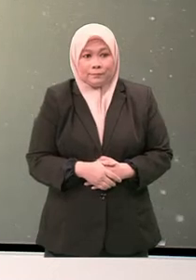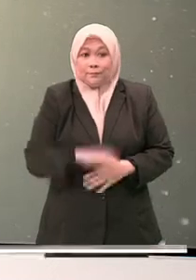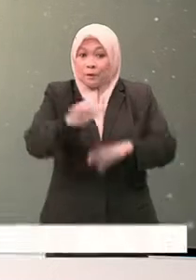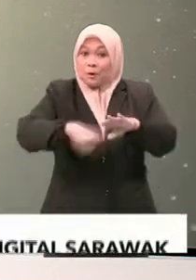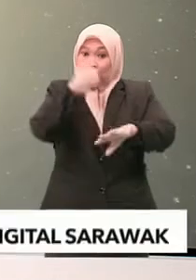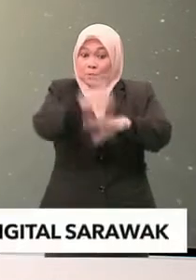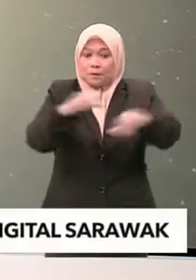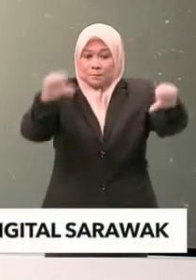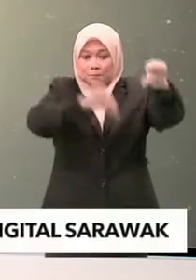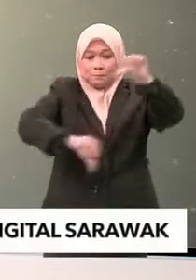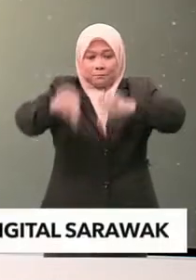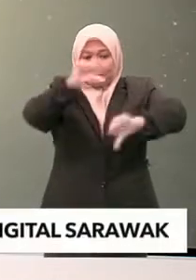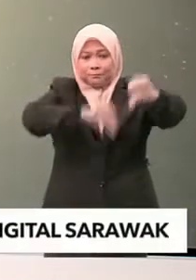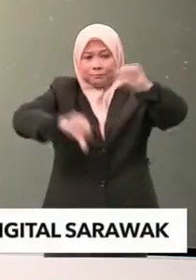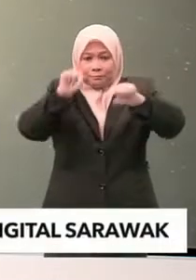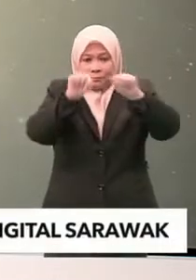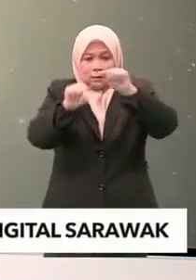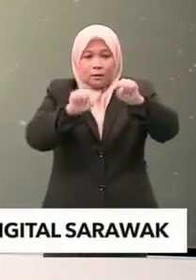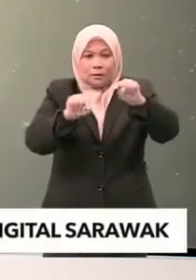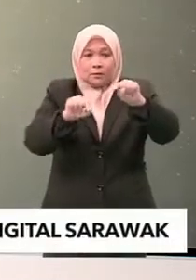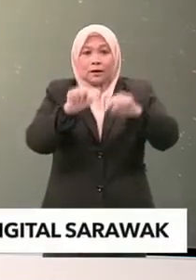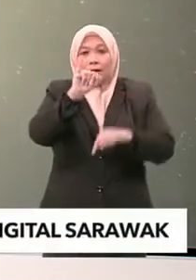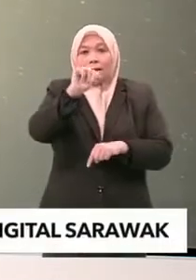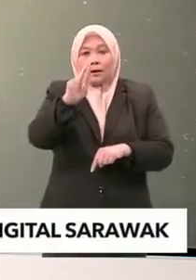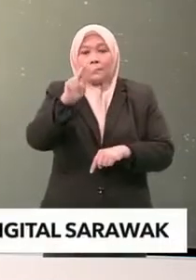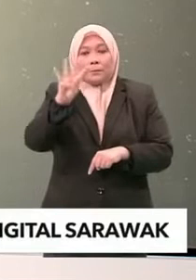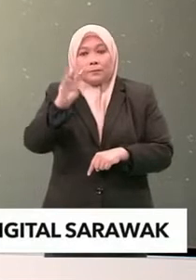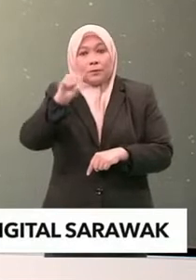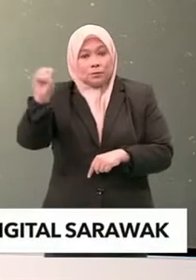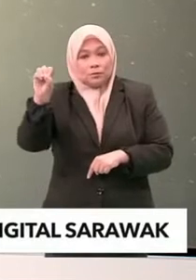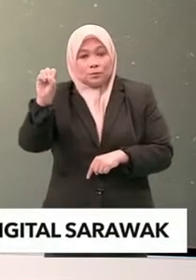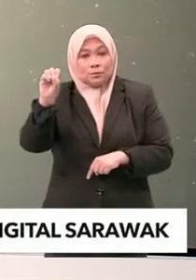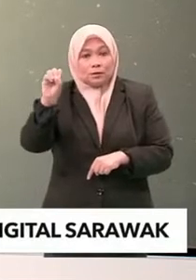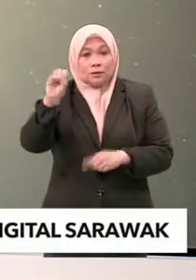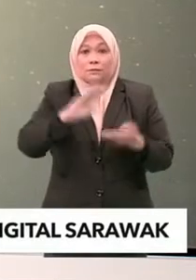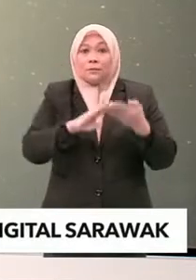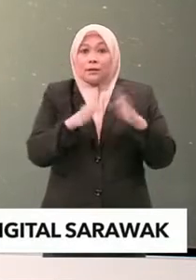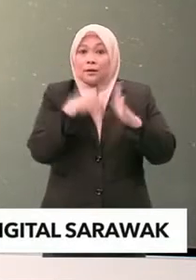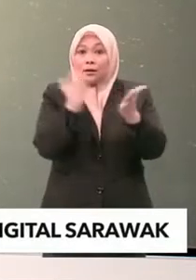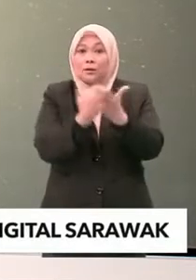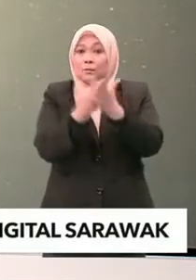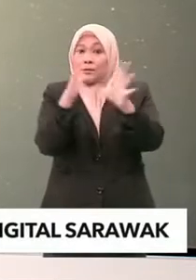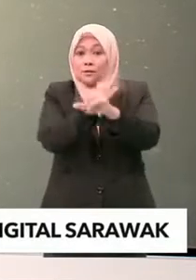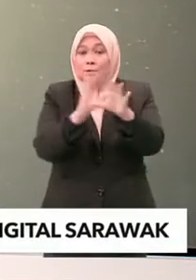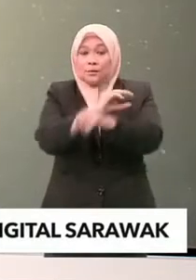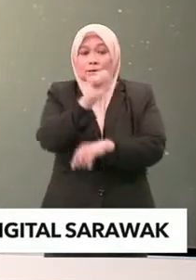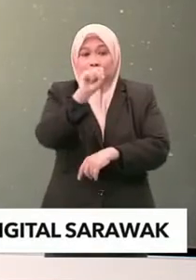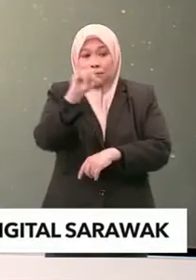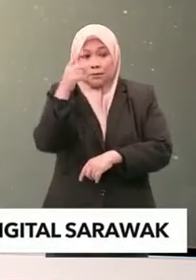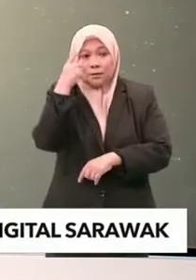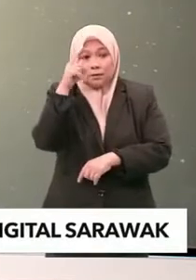Penubuhan makmal prototip revolusi industri keempat IR 4.0 oleh Perbadanan Ekonomi Digital Sarawak SDEC